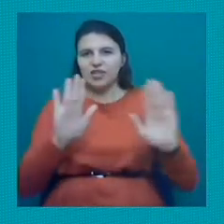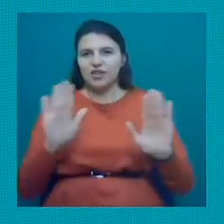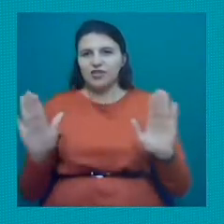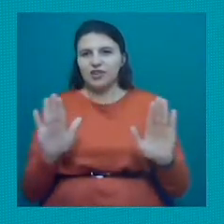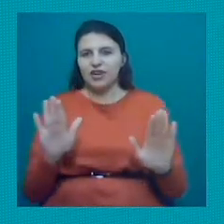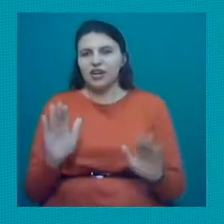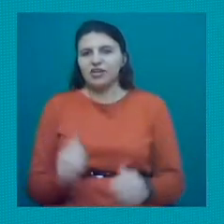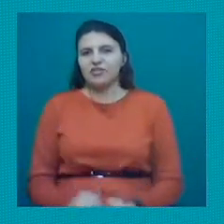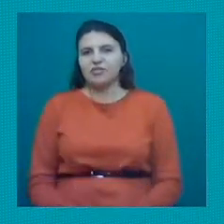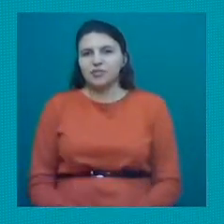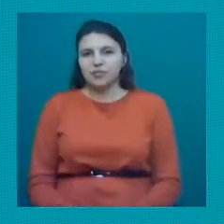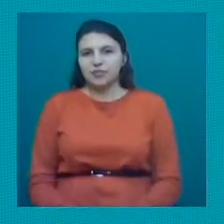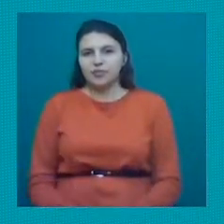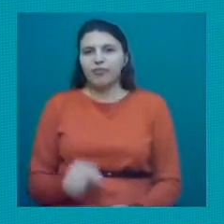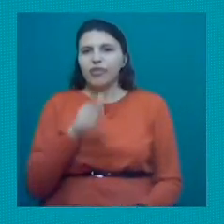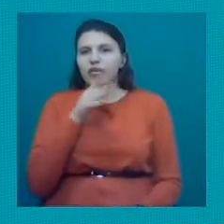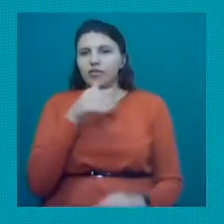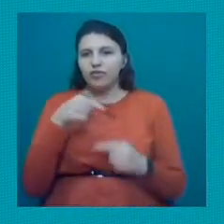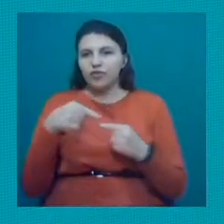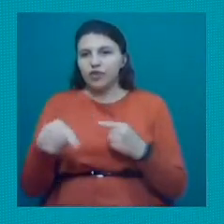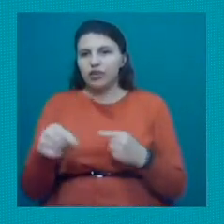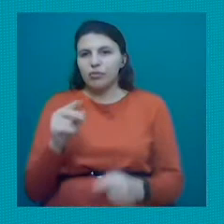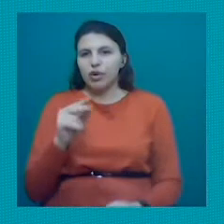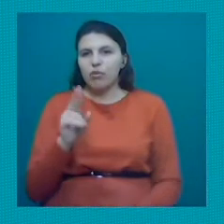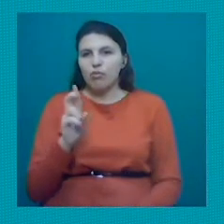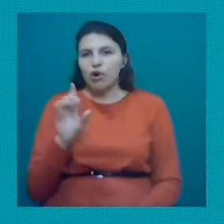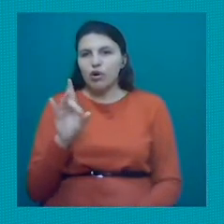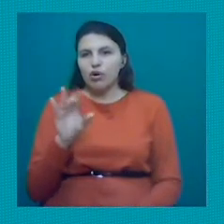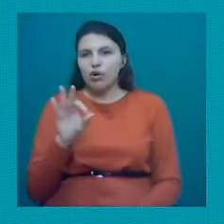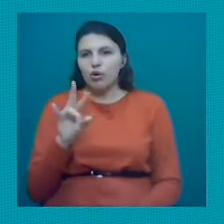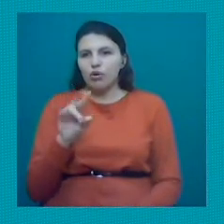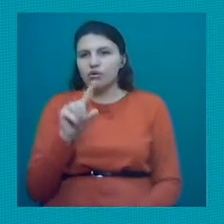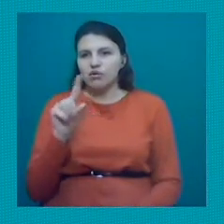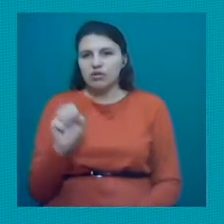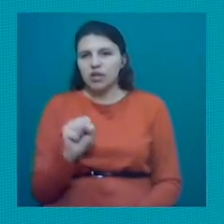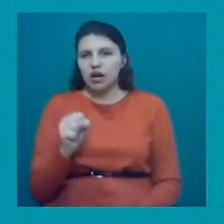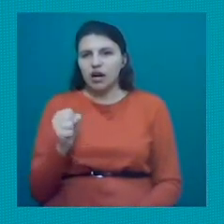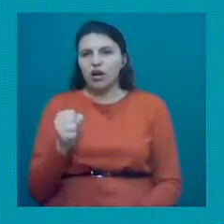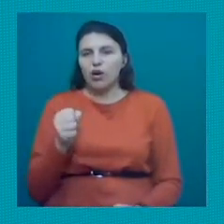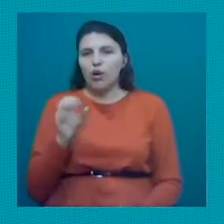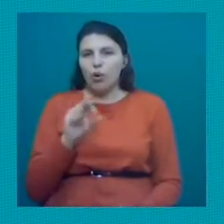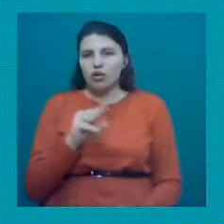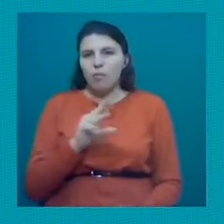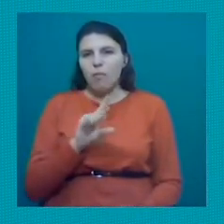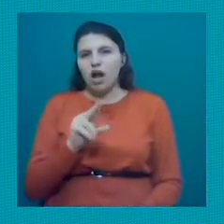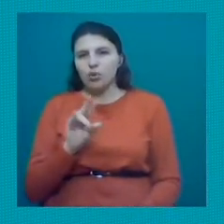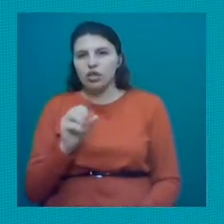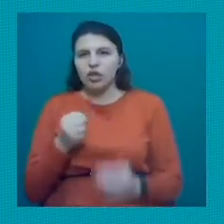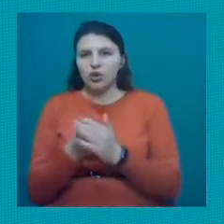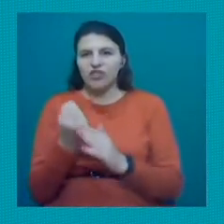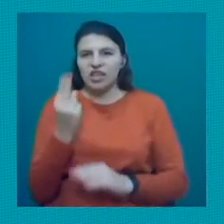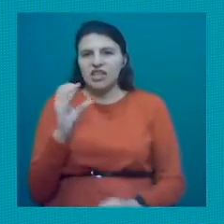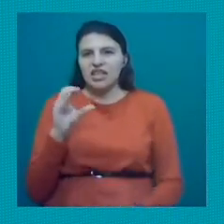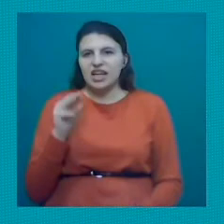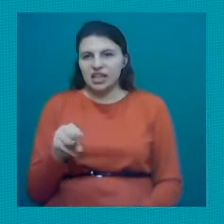Доба каменю, доба бронзи». Вона обіймає період від палеоліту до 12 століття до нашої ери. Побували на